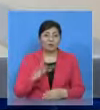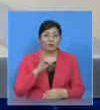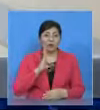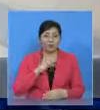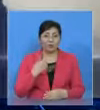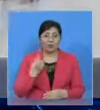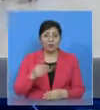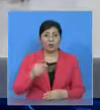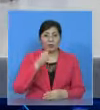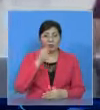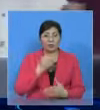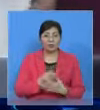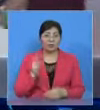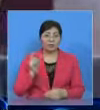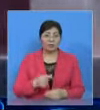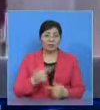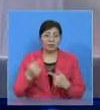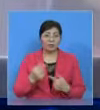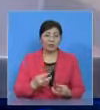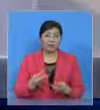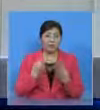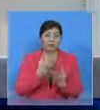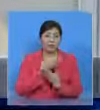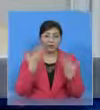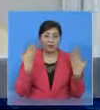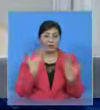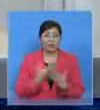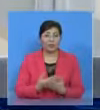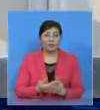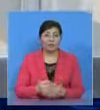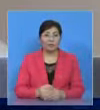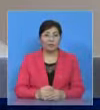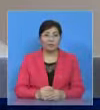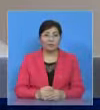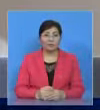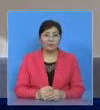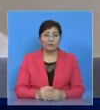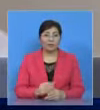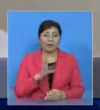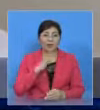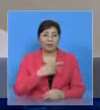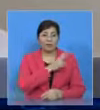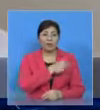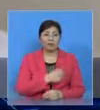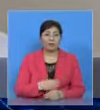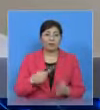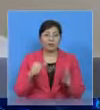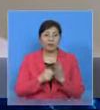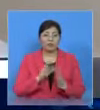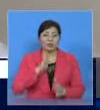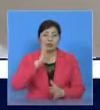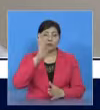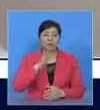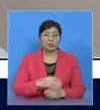и мужчина. У пациентов ожогов нет. Медики пока не делают никаких прогнозов. Во время дежурства около 6 часов